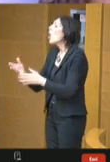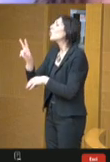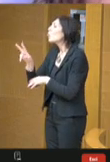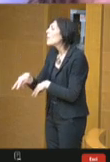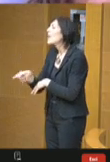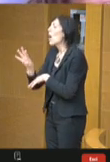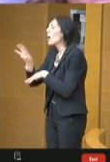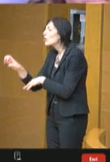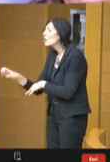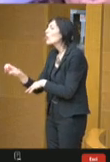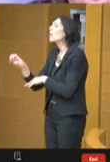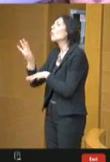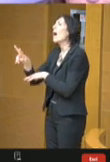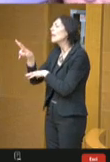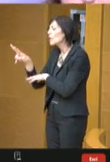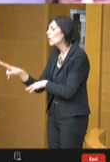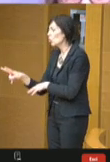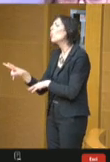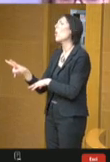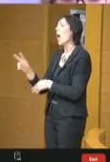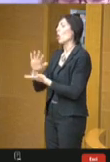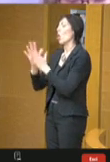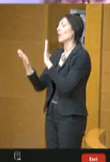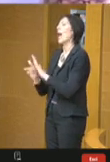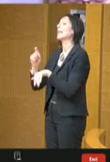2.442 contratti a tempo determinato,